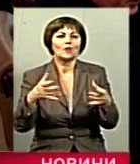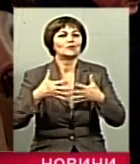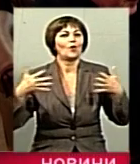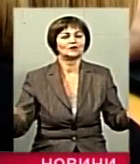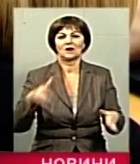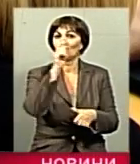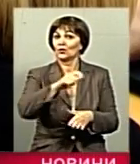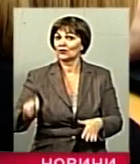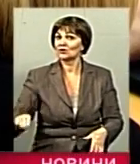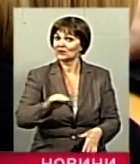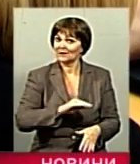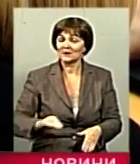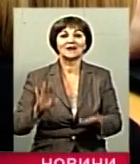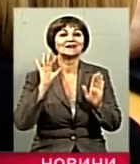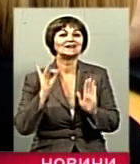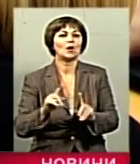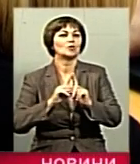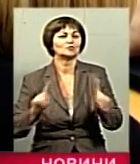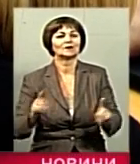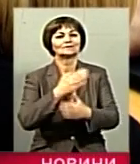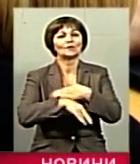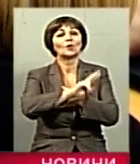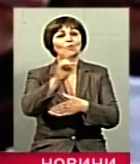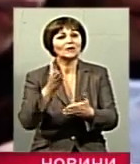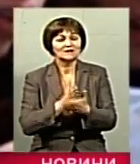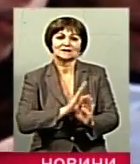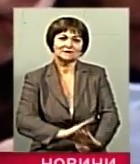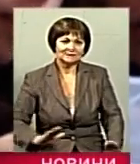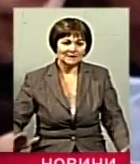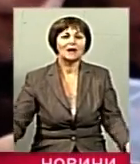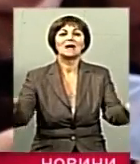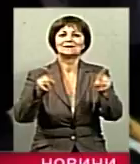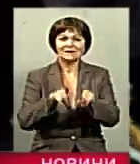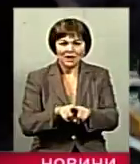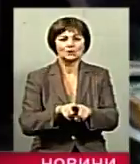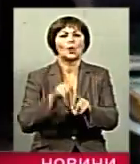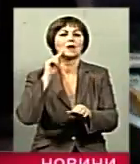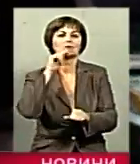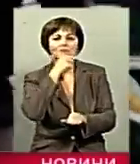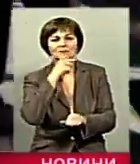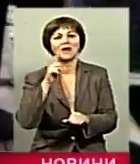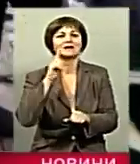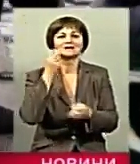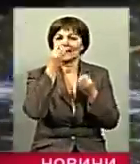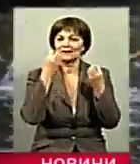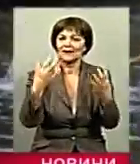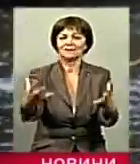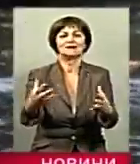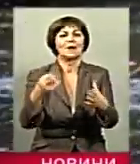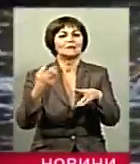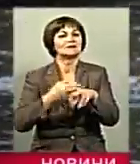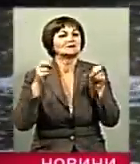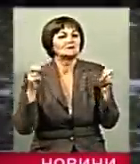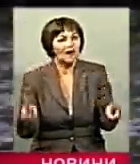кількості житомирян, зокрема із особливими потребами дітей, а також заощадливість, озеленення, інновації, безпека,